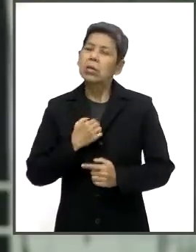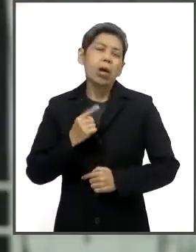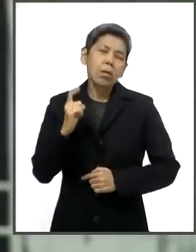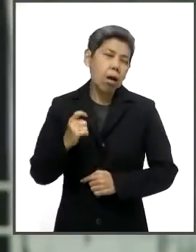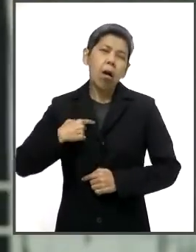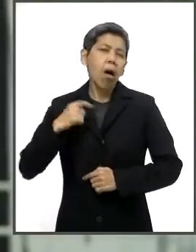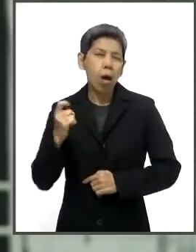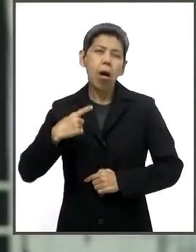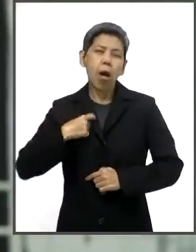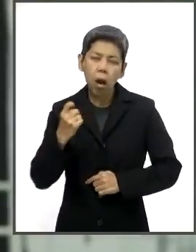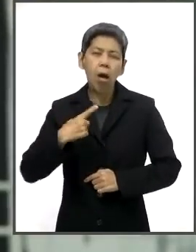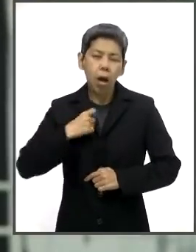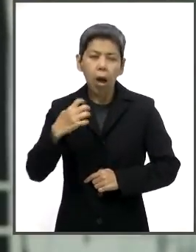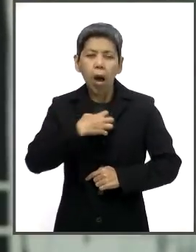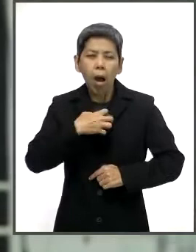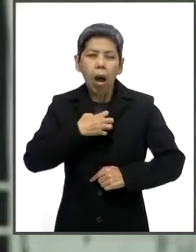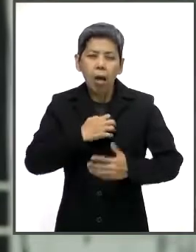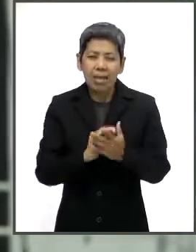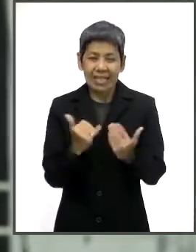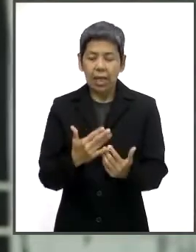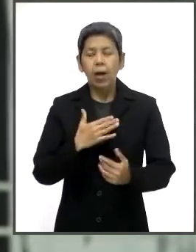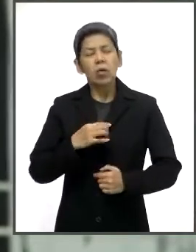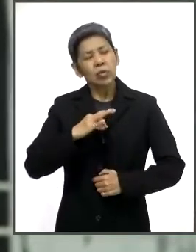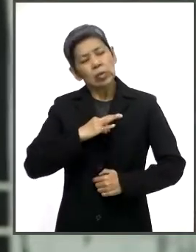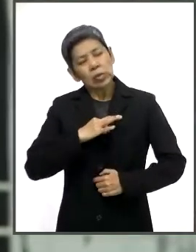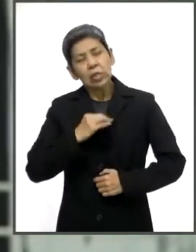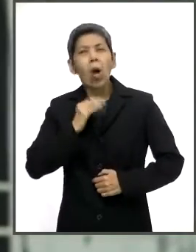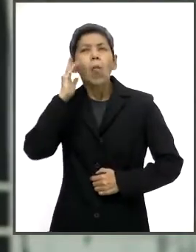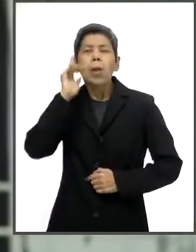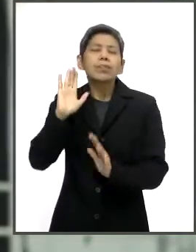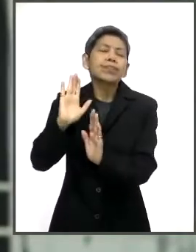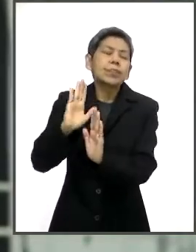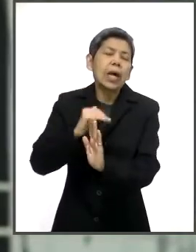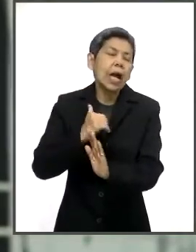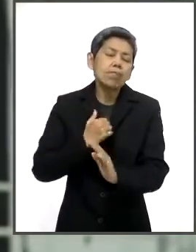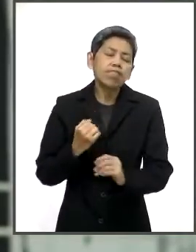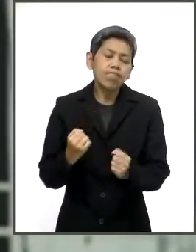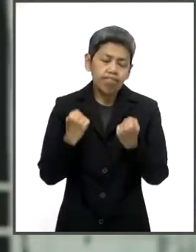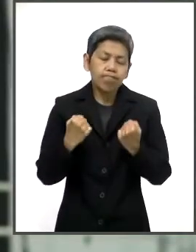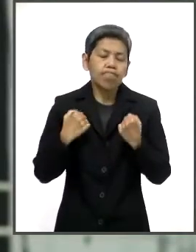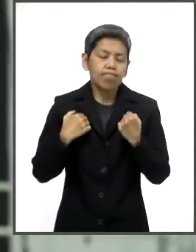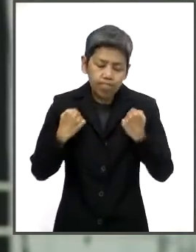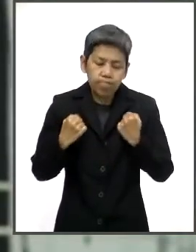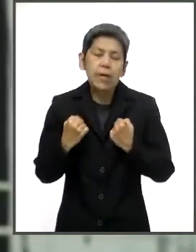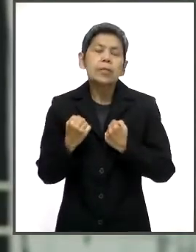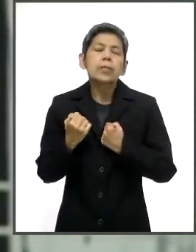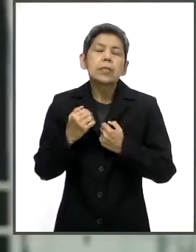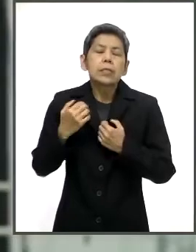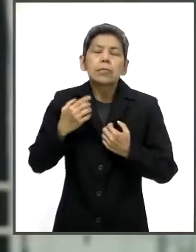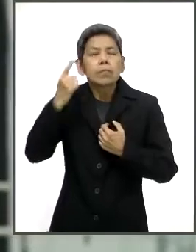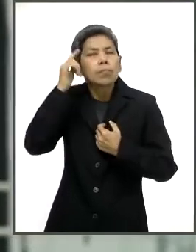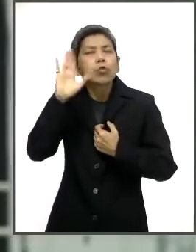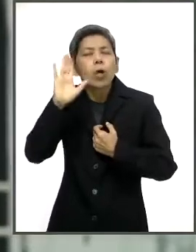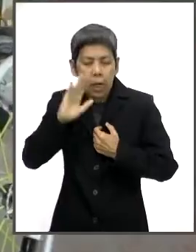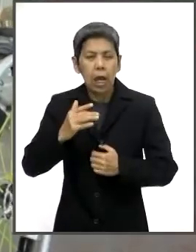อวันตายจะยอมรับเลยนะคะว่าถึงแม้ว่าจะทำใจได้เพื่อให้พ่อแม่รู้ว่าเราไม่อ่อนแอแล้วนะเราไม่ทำให้เขาทุ